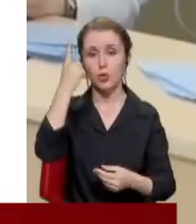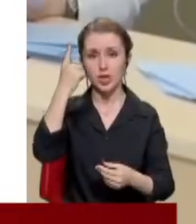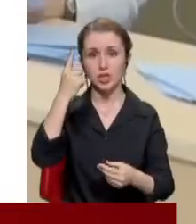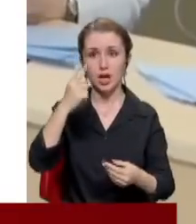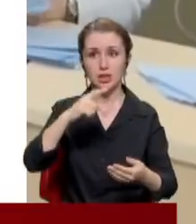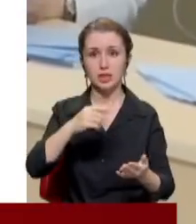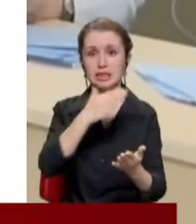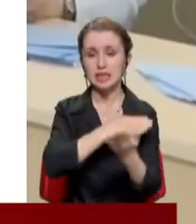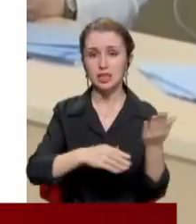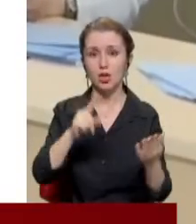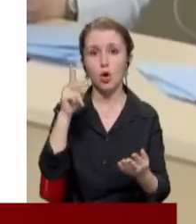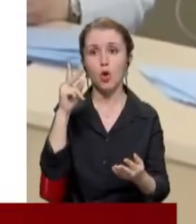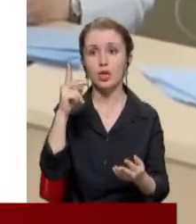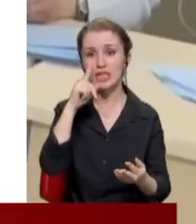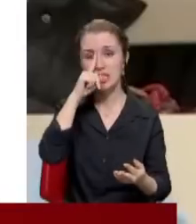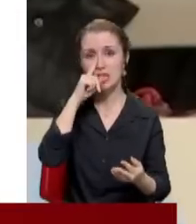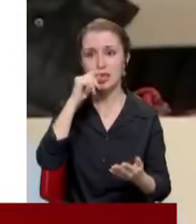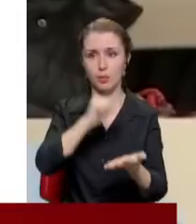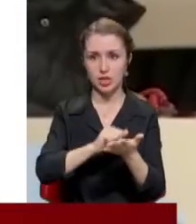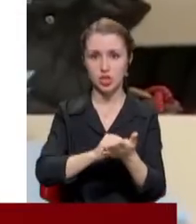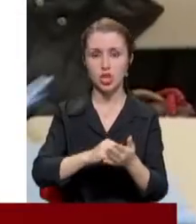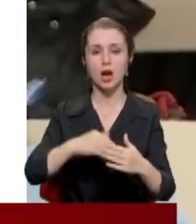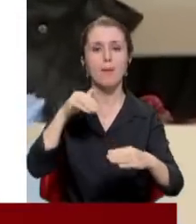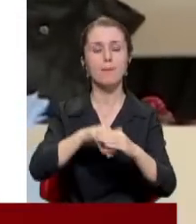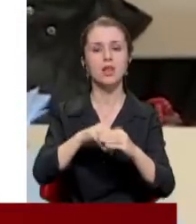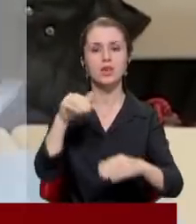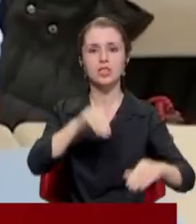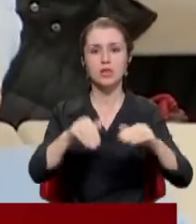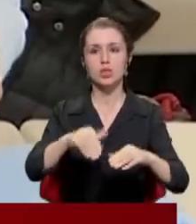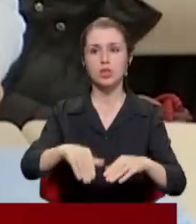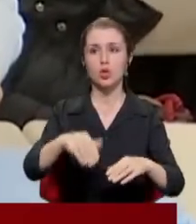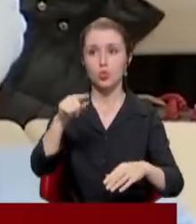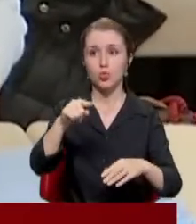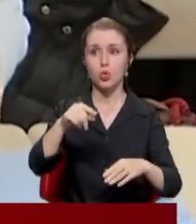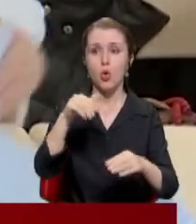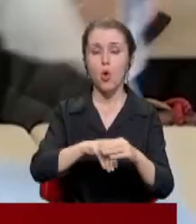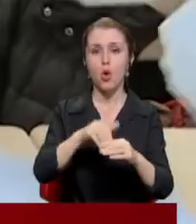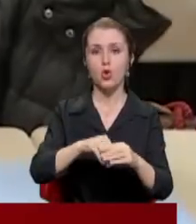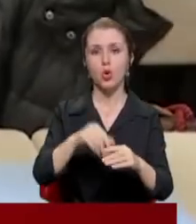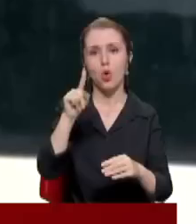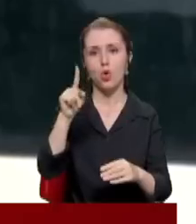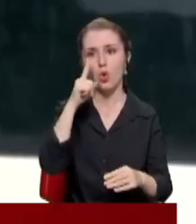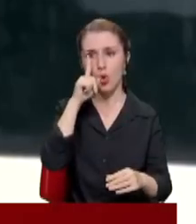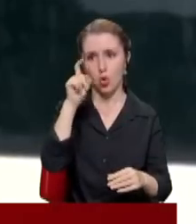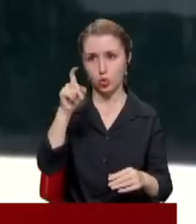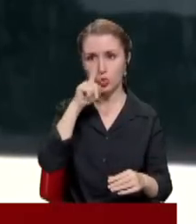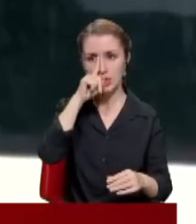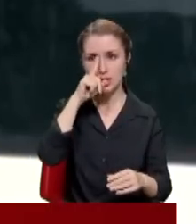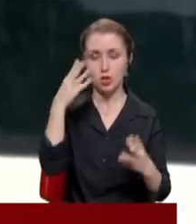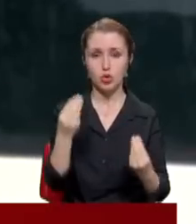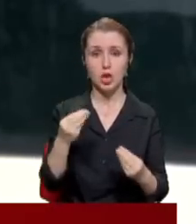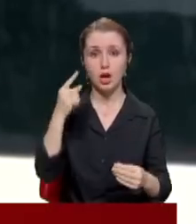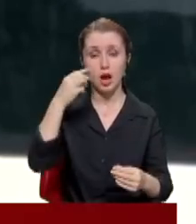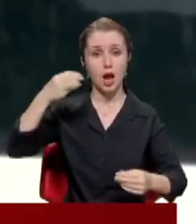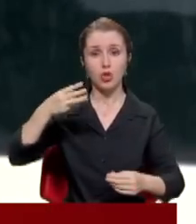Cumhurbaşkanlığı pusulaları 12 Nisan'da basılacak. Milletvekili seçiminde kullanılacak oy pusulaları ise 19 Nisan'da. Çıkmışlar.